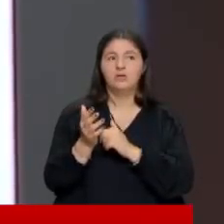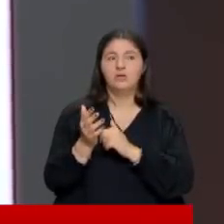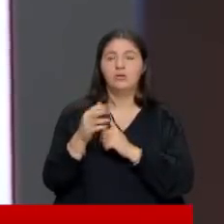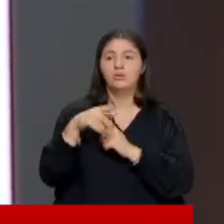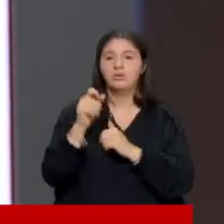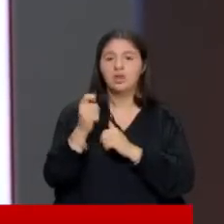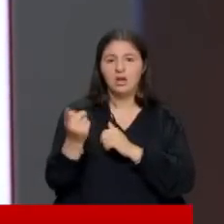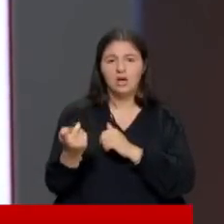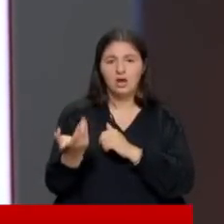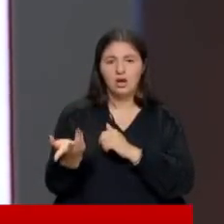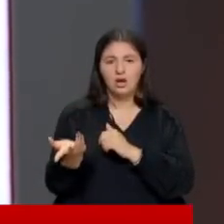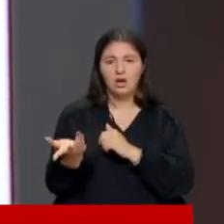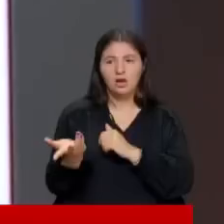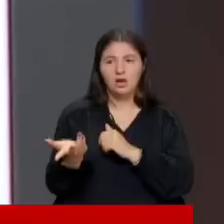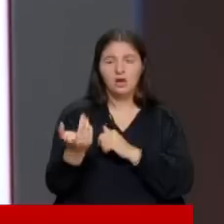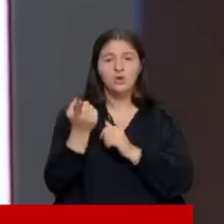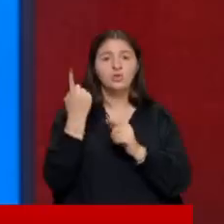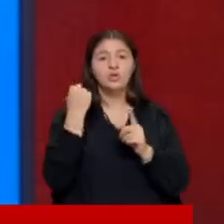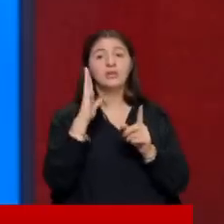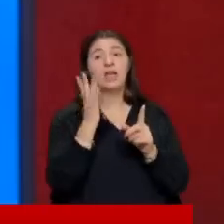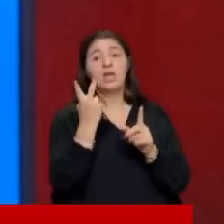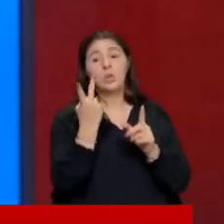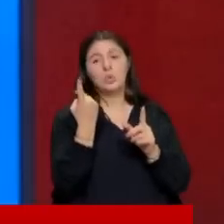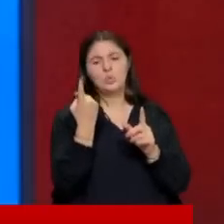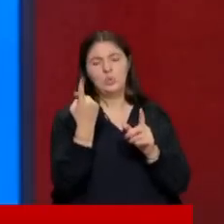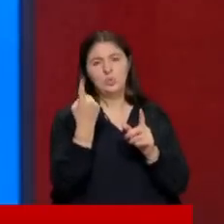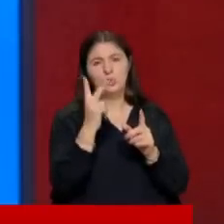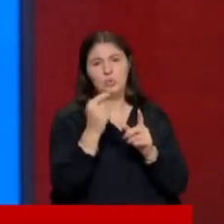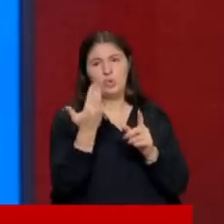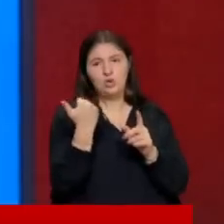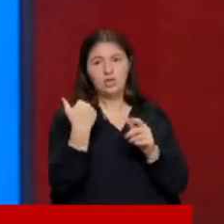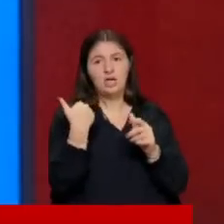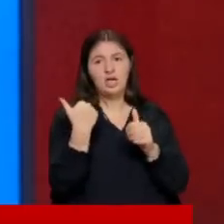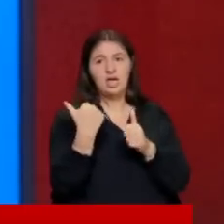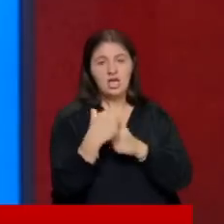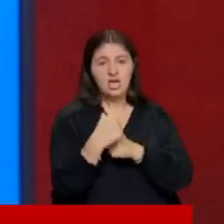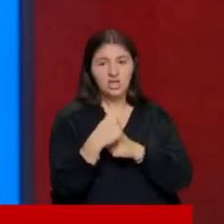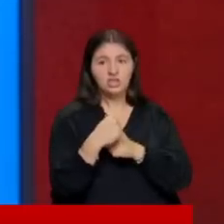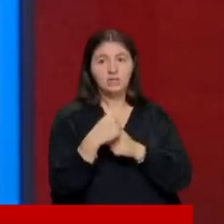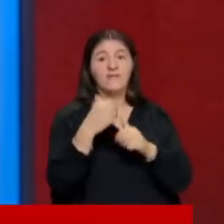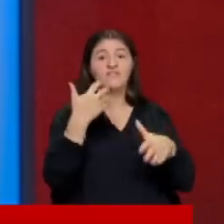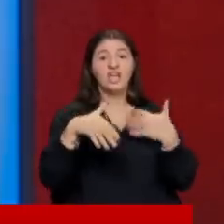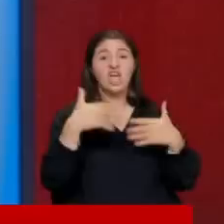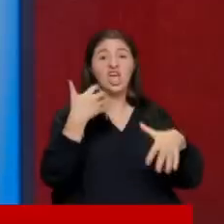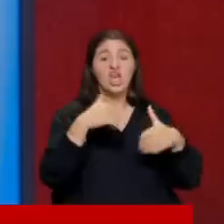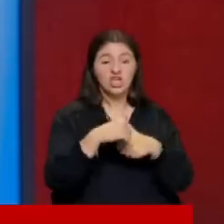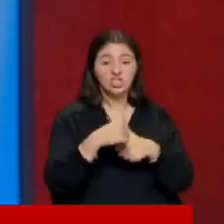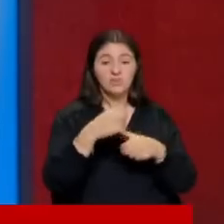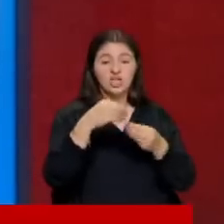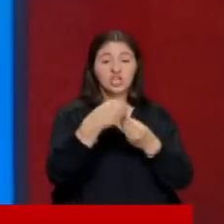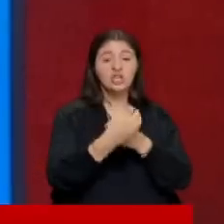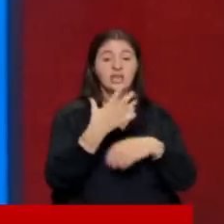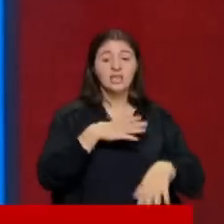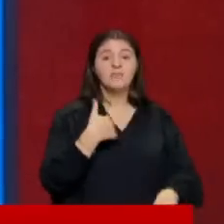90 lira Dün değil evvelsi gündeyiz Abi eşim incir felçli eşim incir